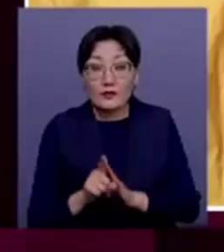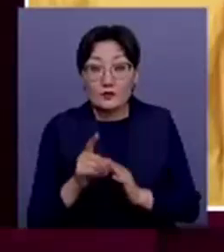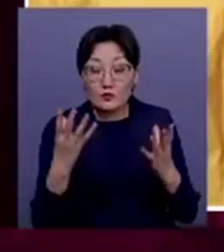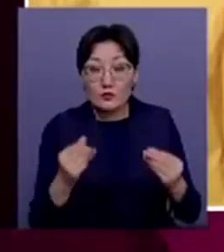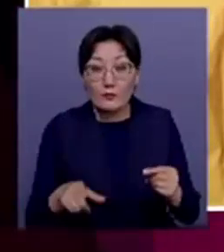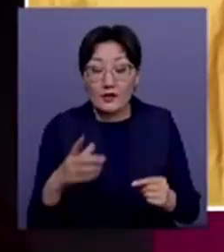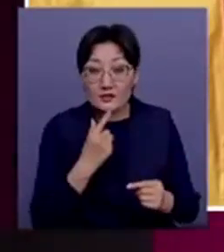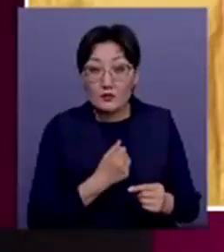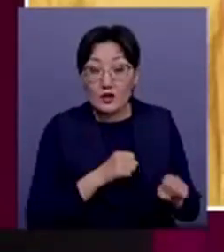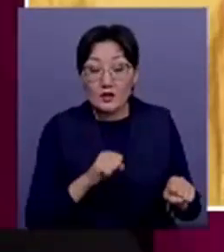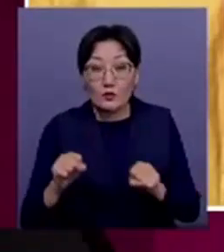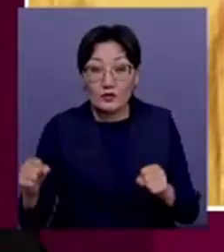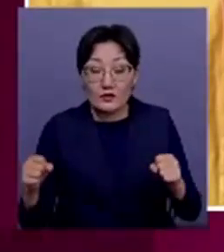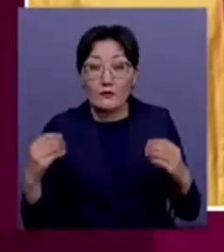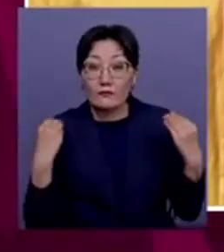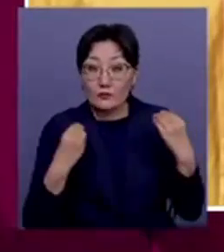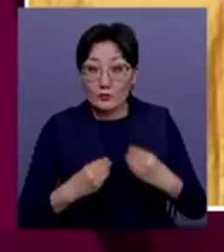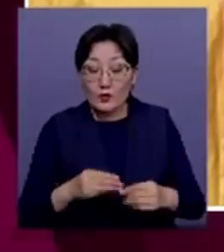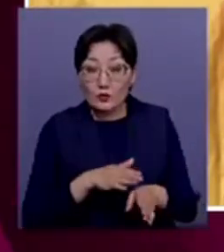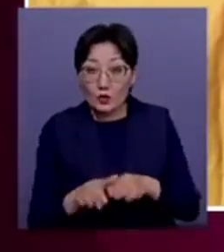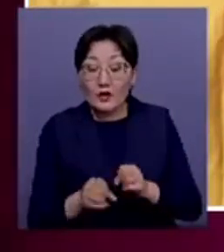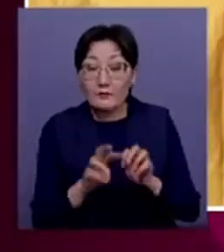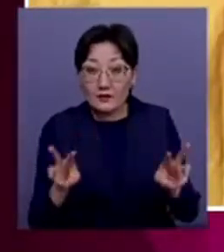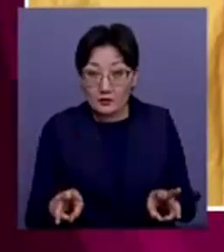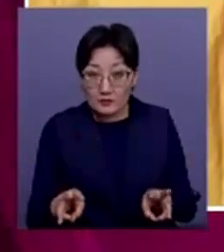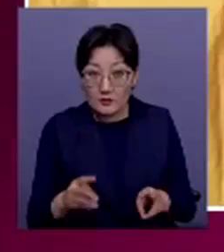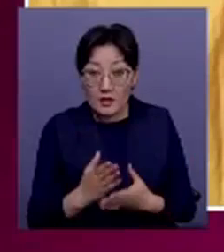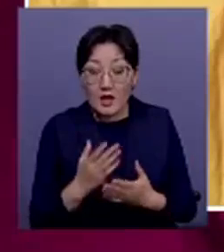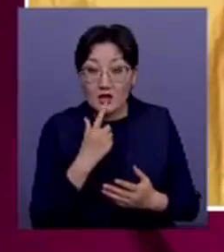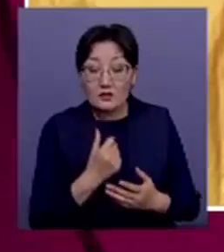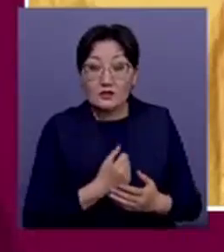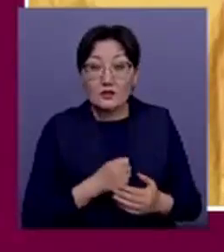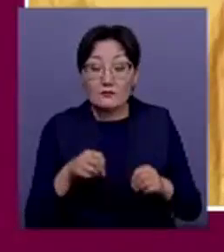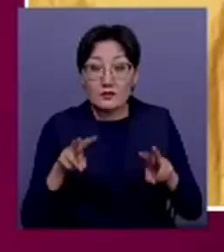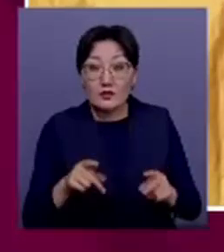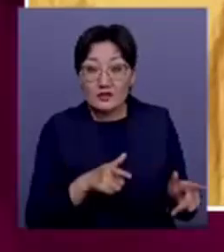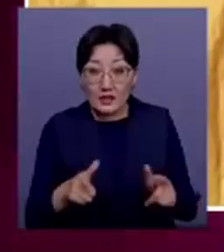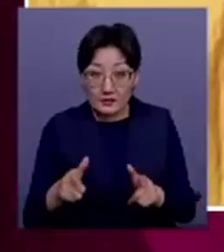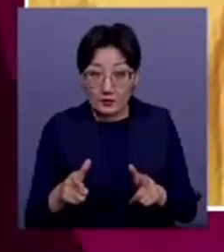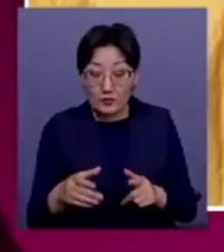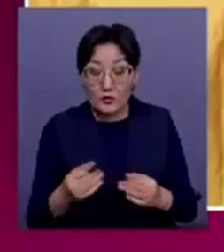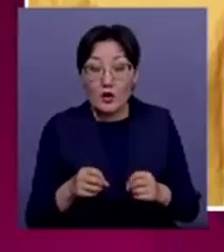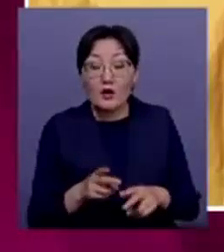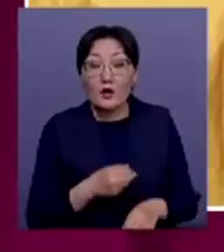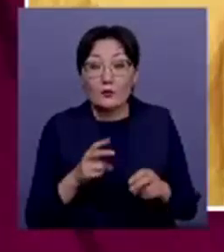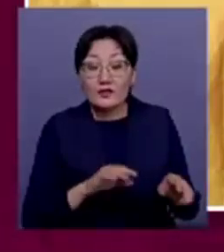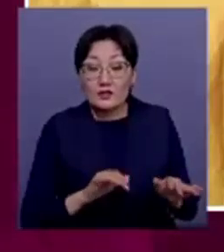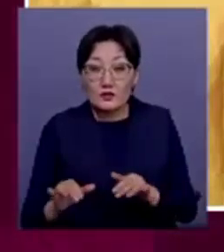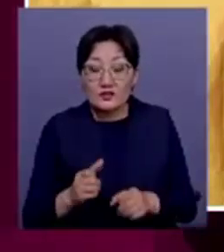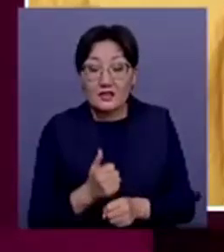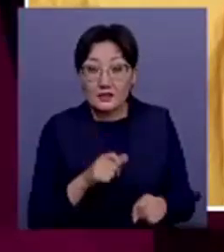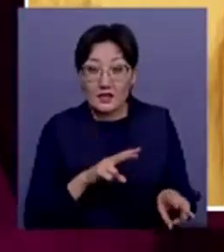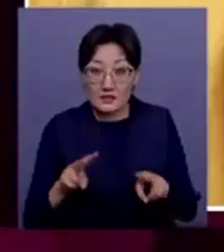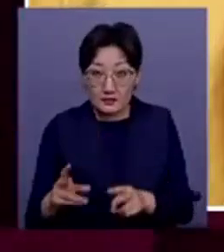бастап жауынгерлер қорғаныс құралдары формамен толықтай қамтылған. Тіпті жауынгерлер арнайы дайындалған. Олар қауіпсіздік шараларын да